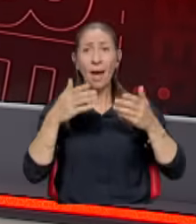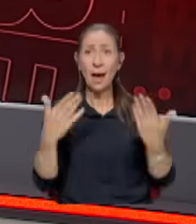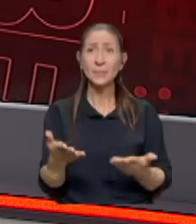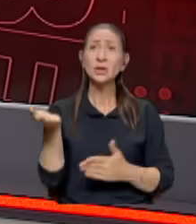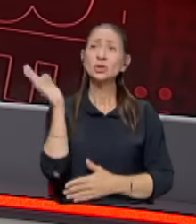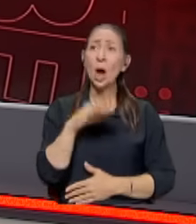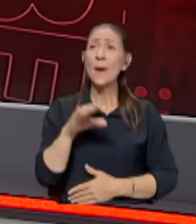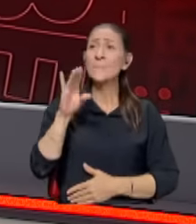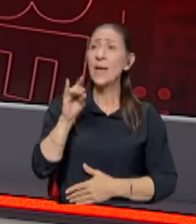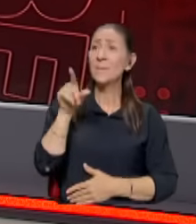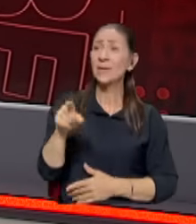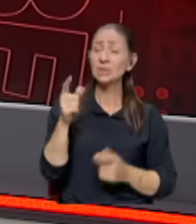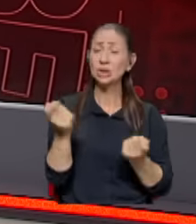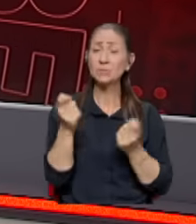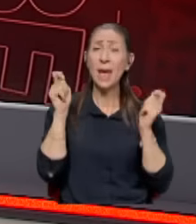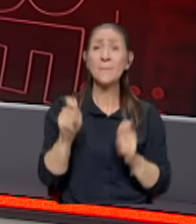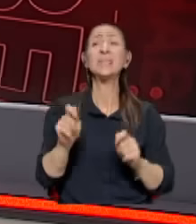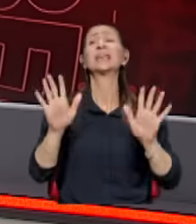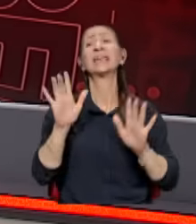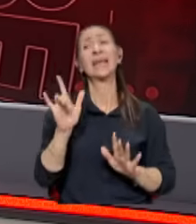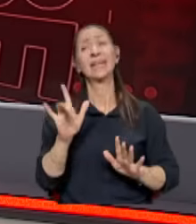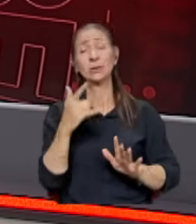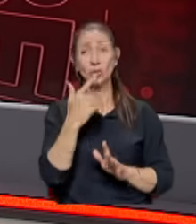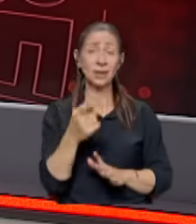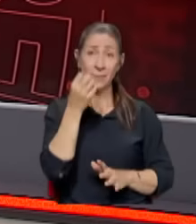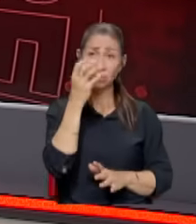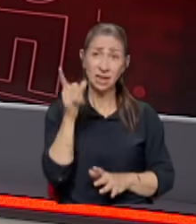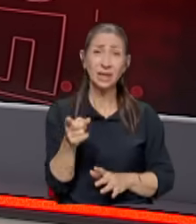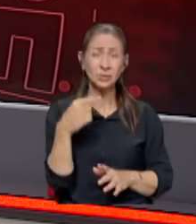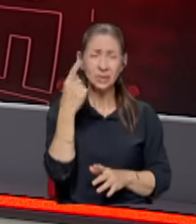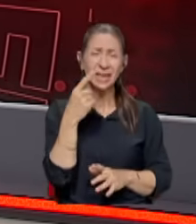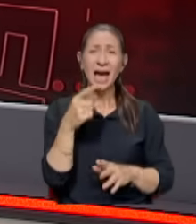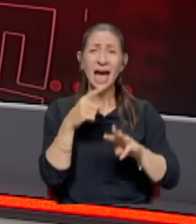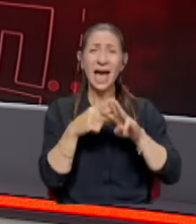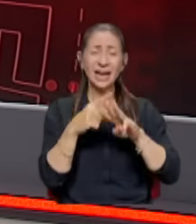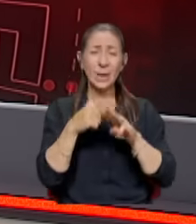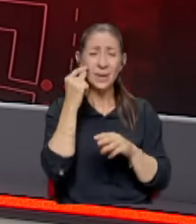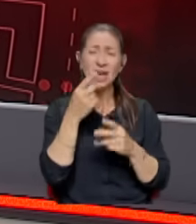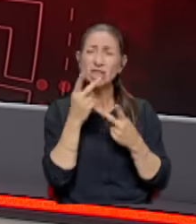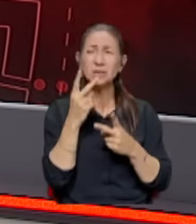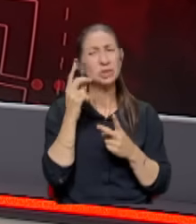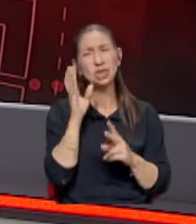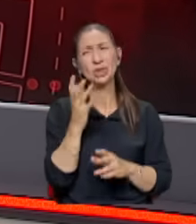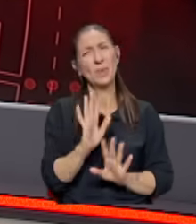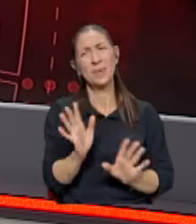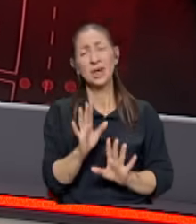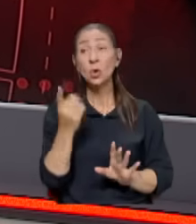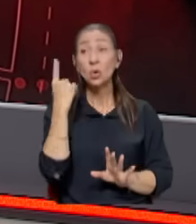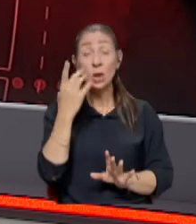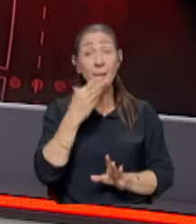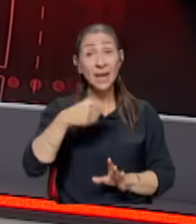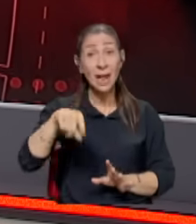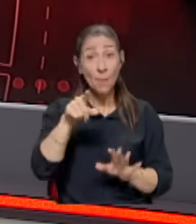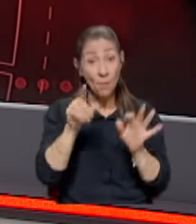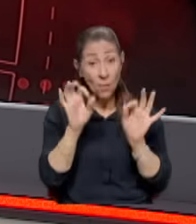de sonra MHP'nin bir çalışma yapması gerekmediğini belirtmişti Bahçeli. Dolayısıyla Erkan Akçay'ın açıklamasına şaşırmamalı. Dün emeklilerin